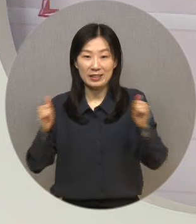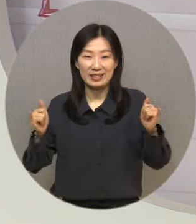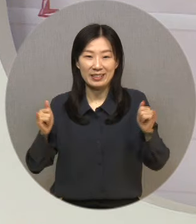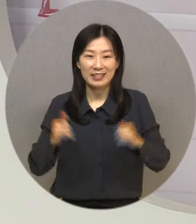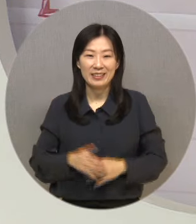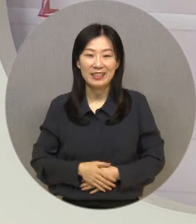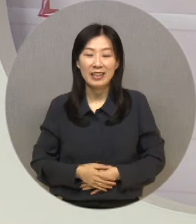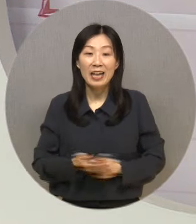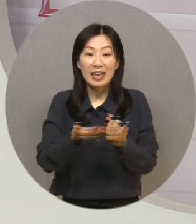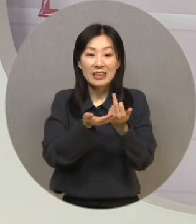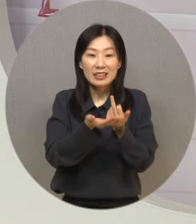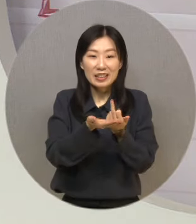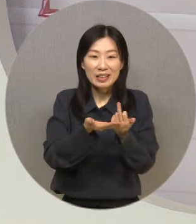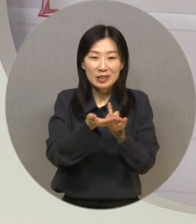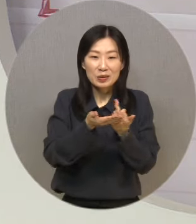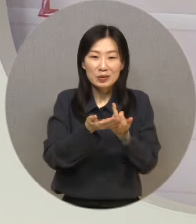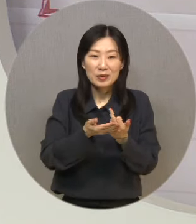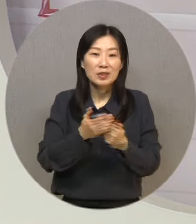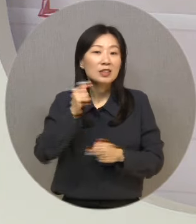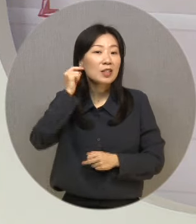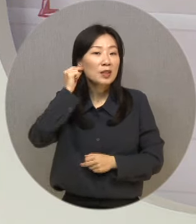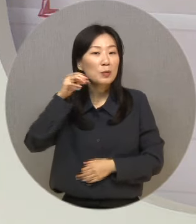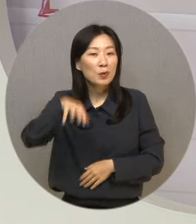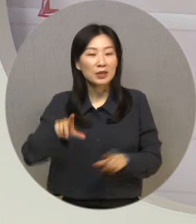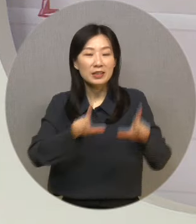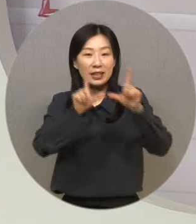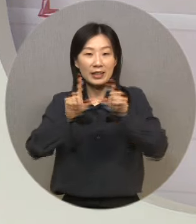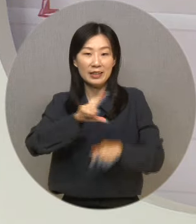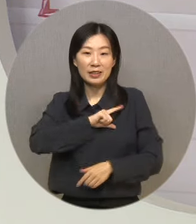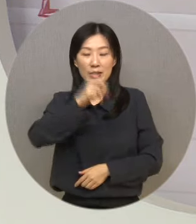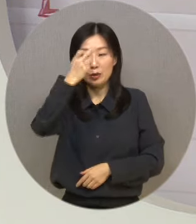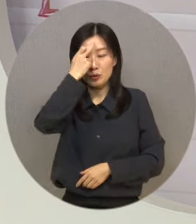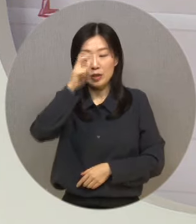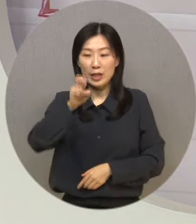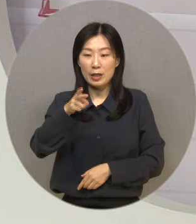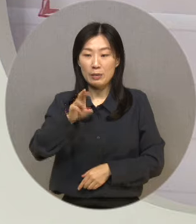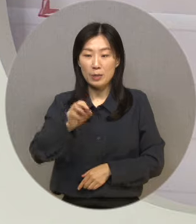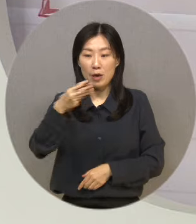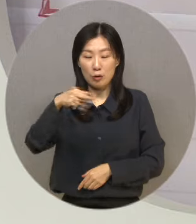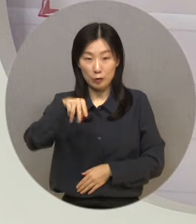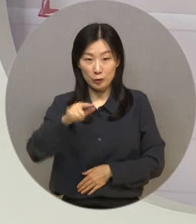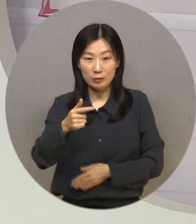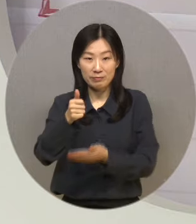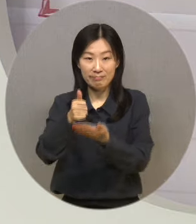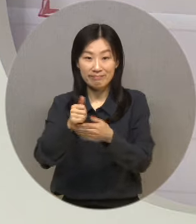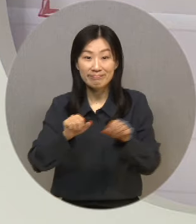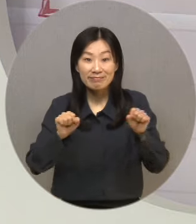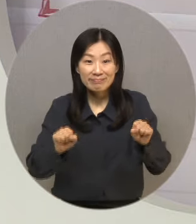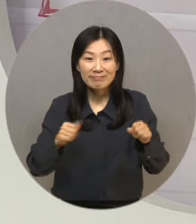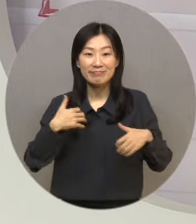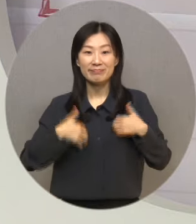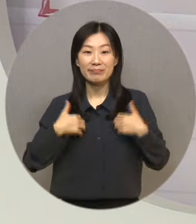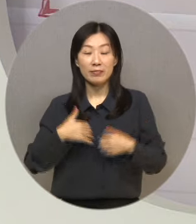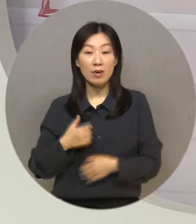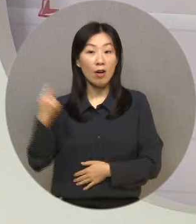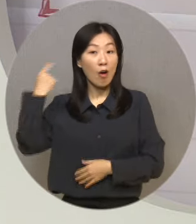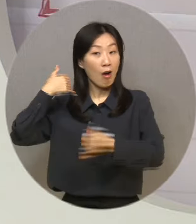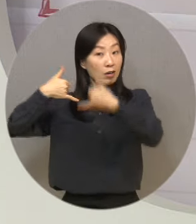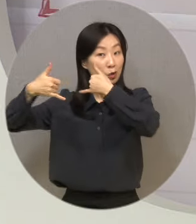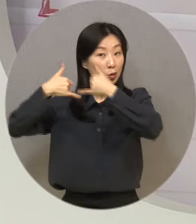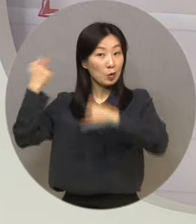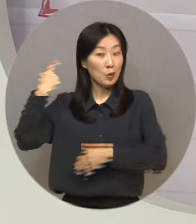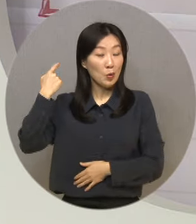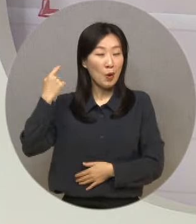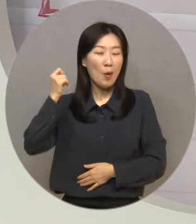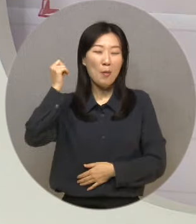최명륜님이 되겠습니다. 안녕하십니까? 네, 안녕하십니다. 네. 반갑습니다. 전화 목소리로도 벌써